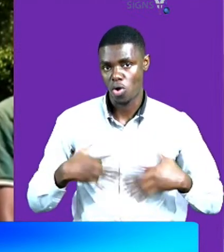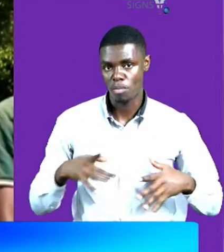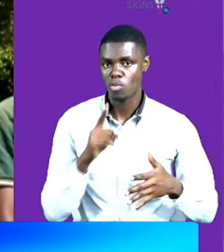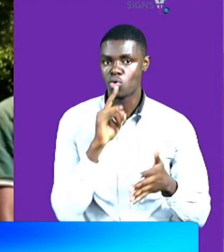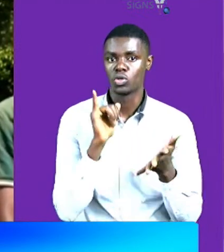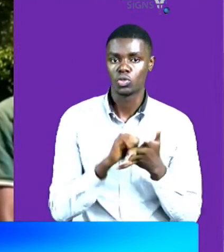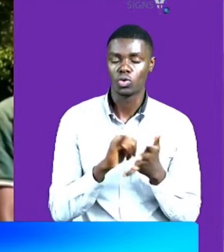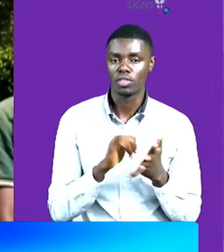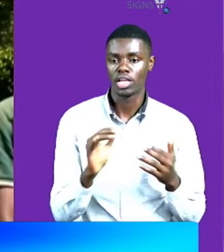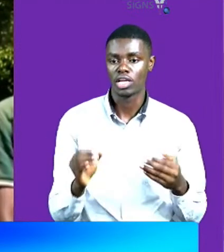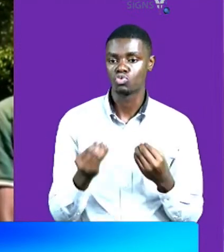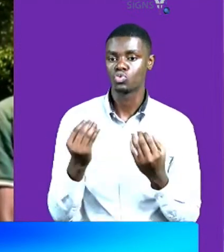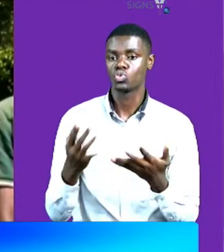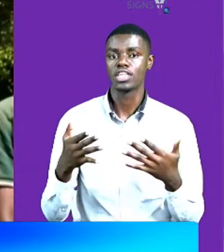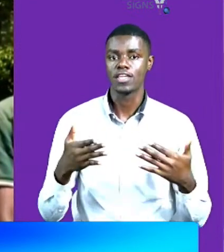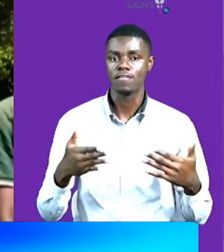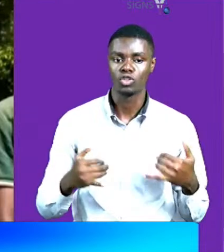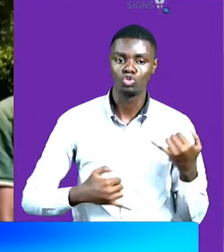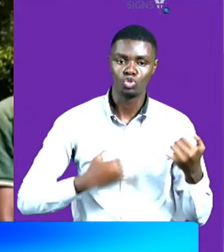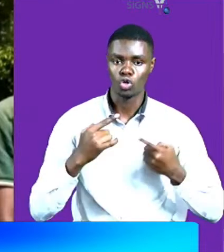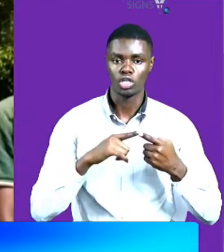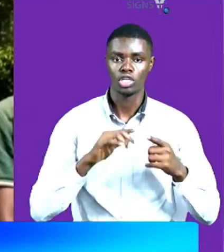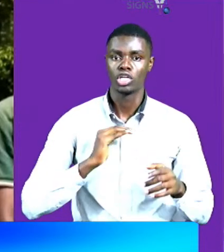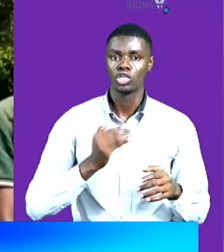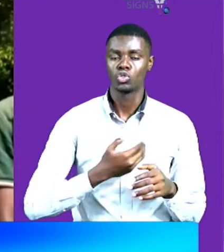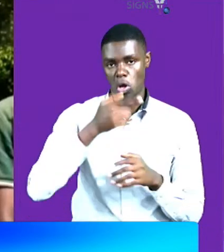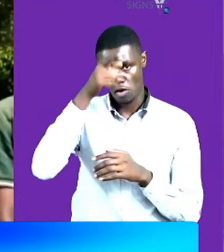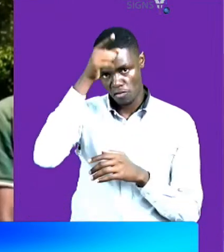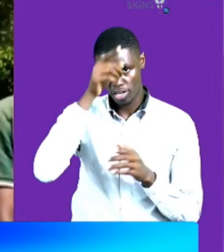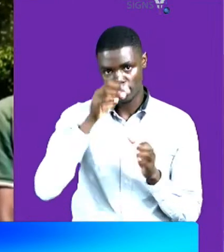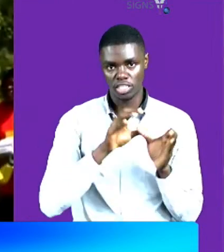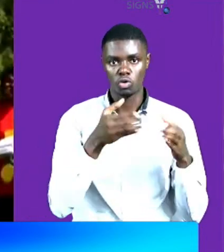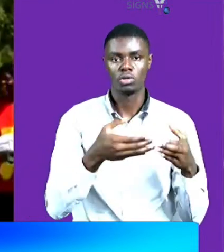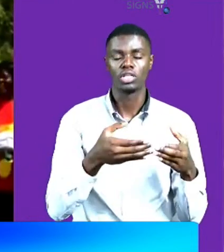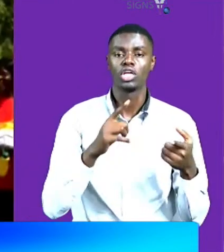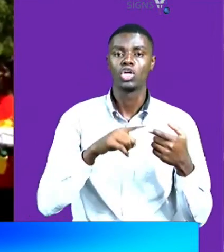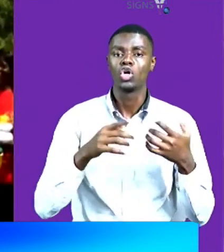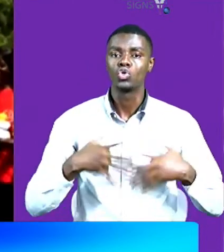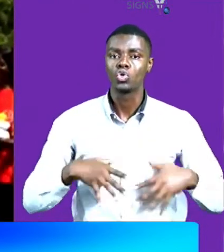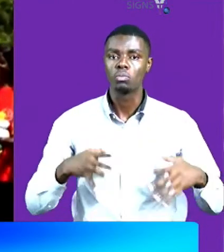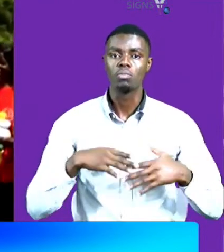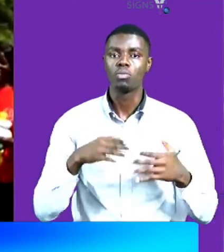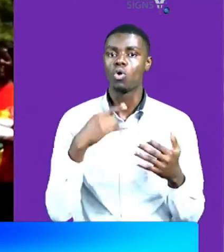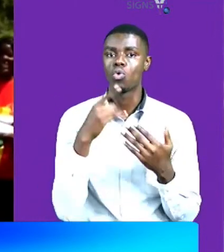kupeleka furaha katika kijiji zetu, sana sana kwa watu ambao wasiojiweza.